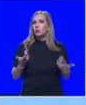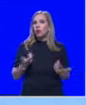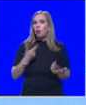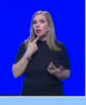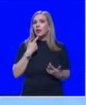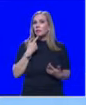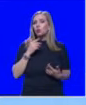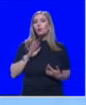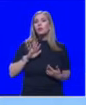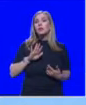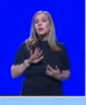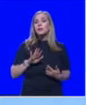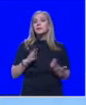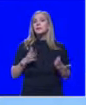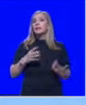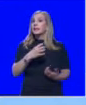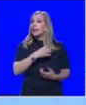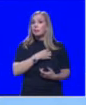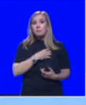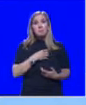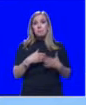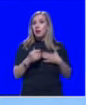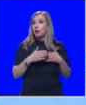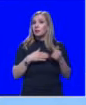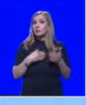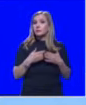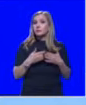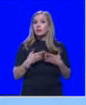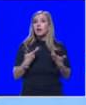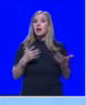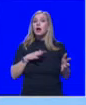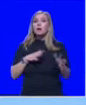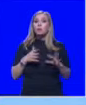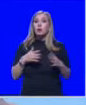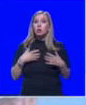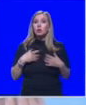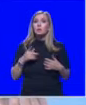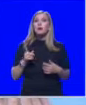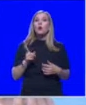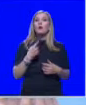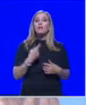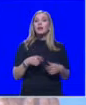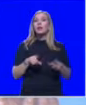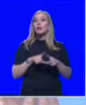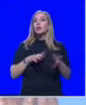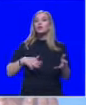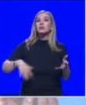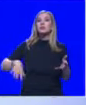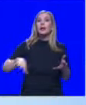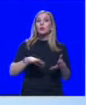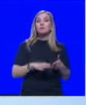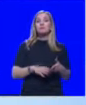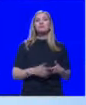името на ГЕРБ на практика и понякога и на управлението като цяло. След малко ще включим и